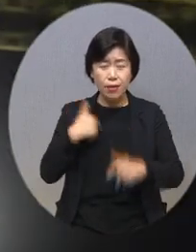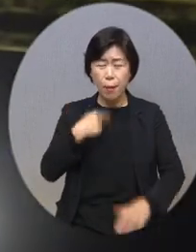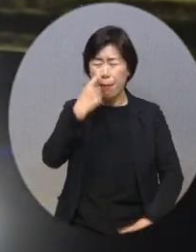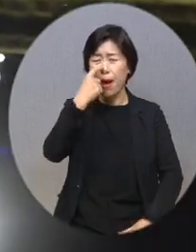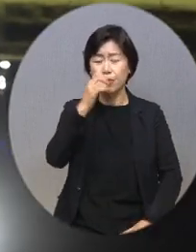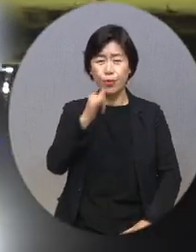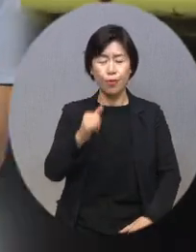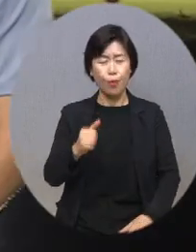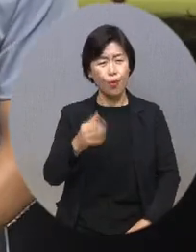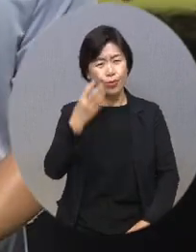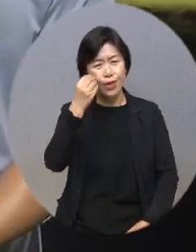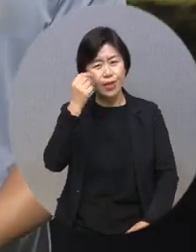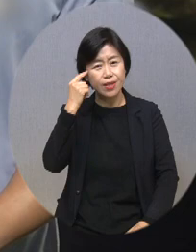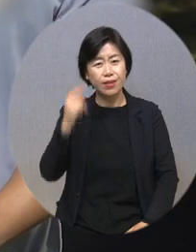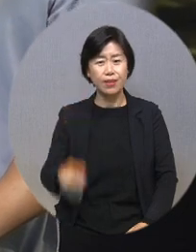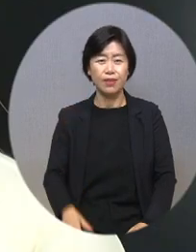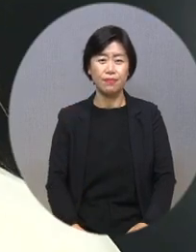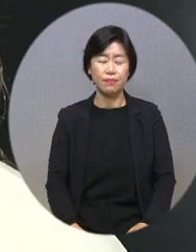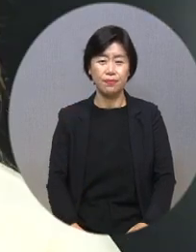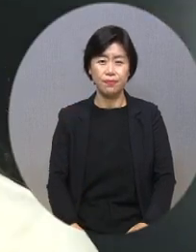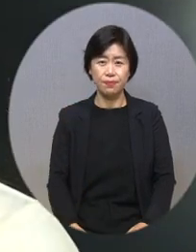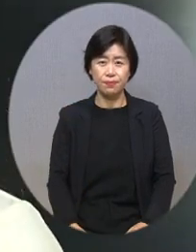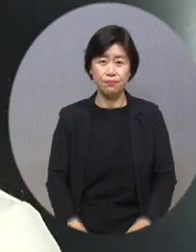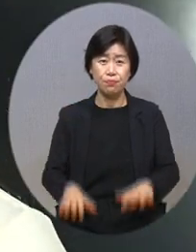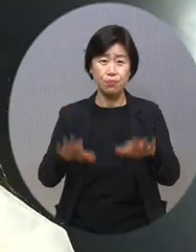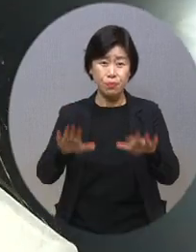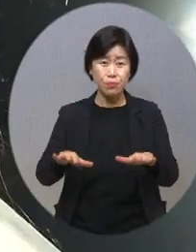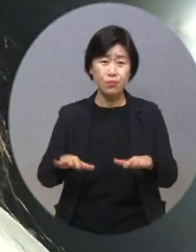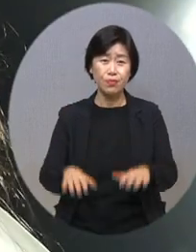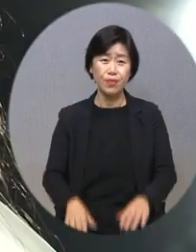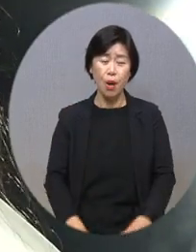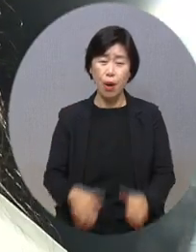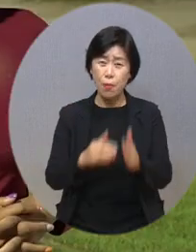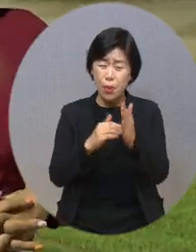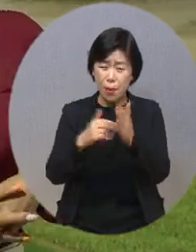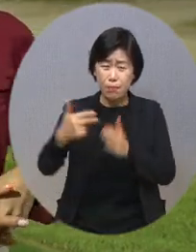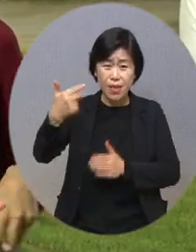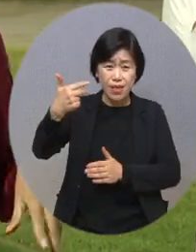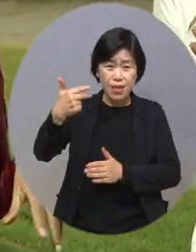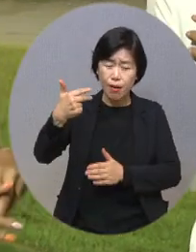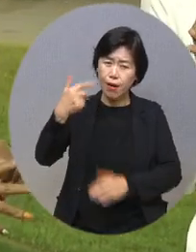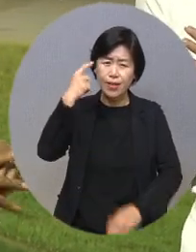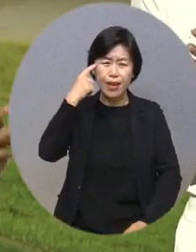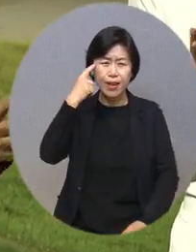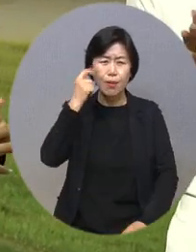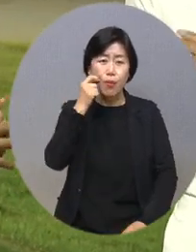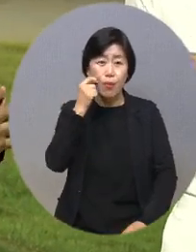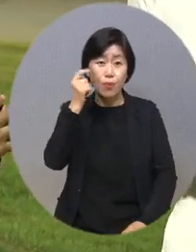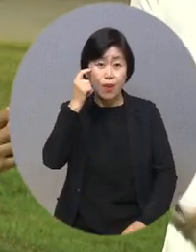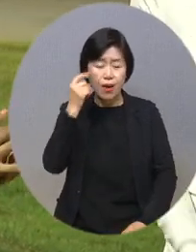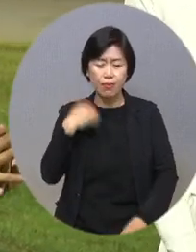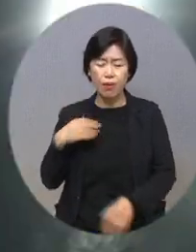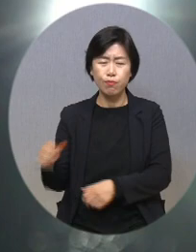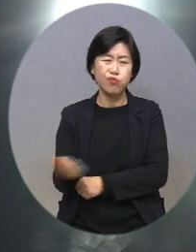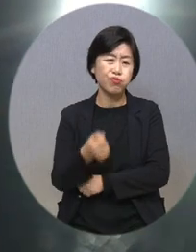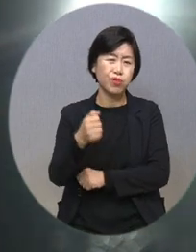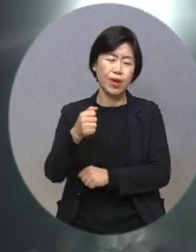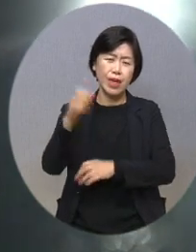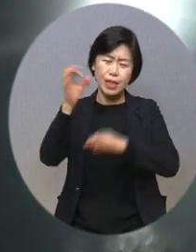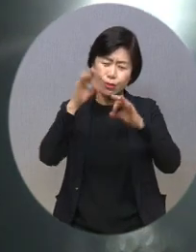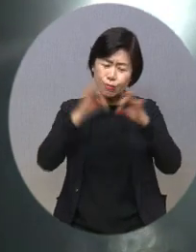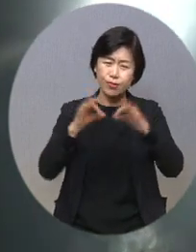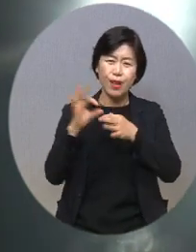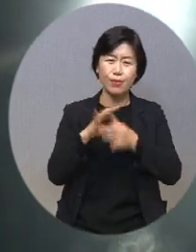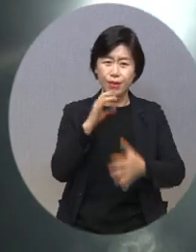이게. 몰카라고 하기에 너무 티가 나가지고 오늘따라 왜 언니가 자꾸 걸리지? 말하면서 난 계속 내가